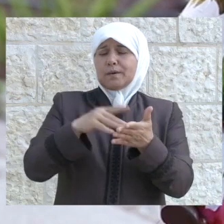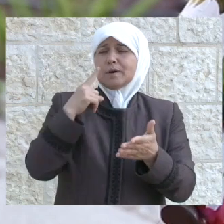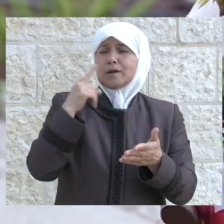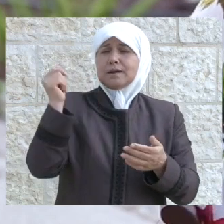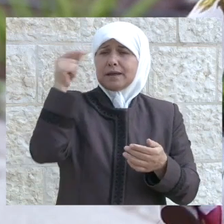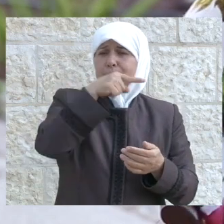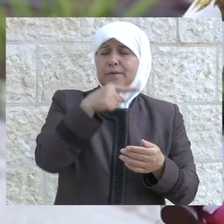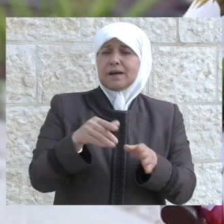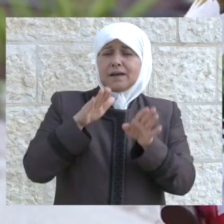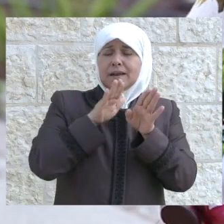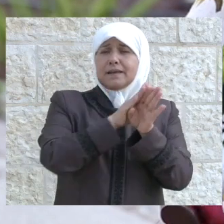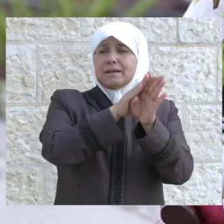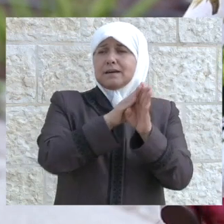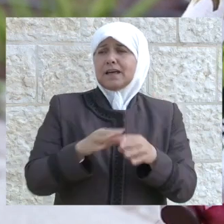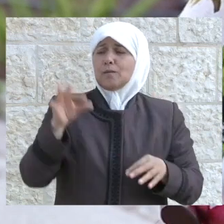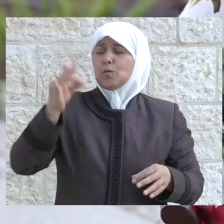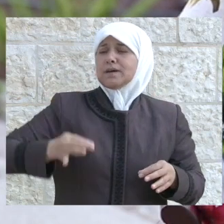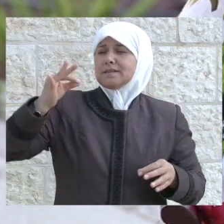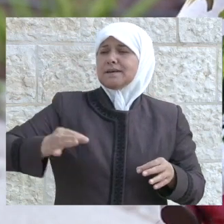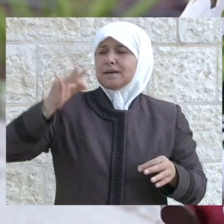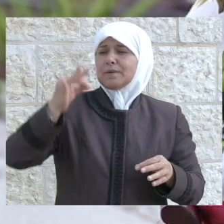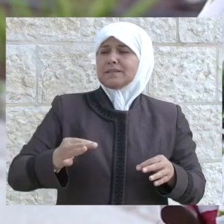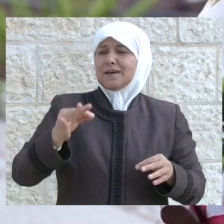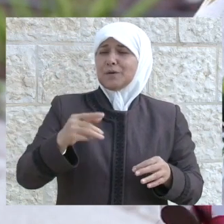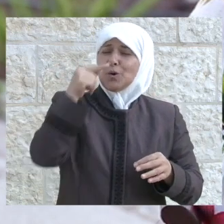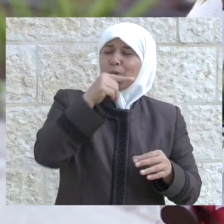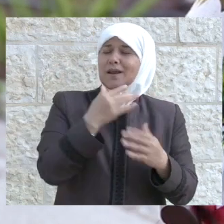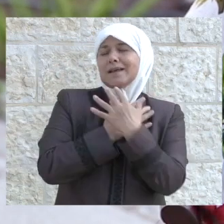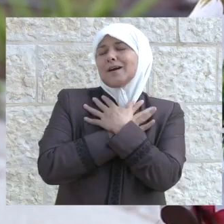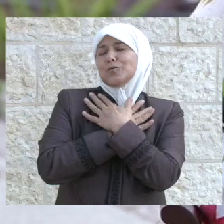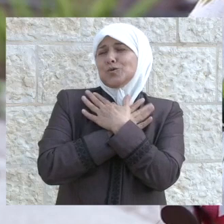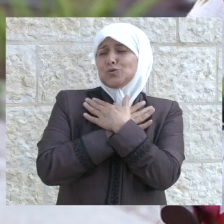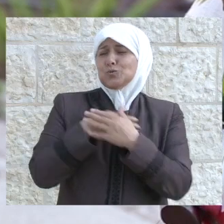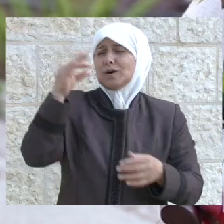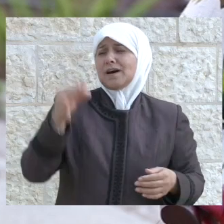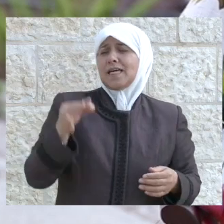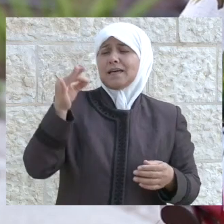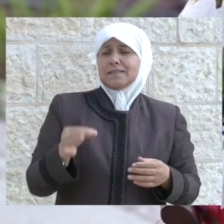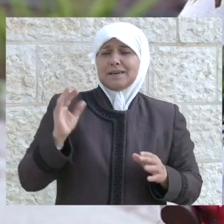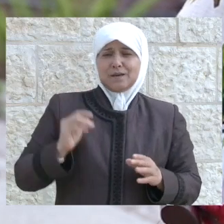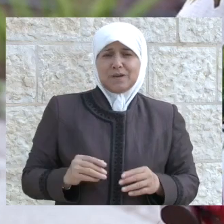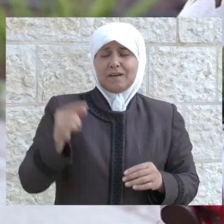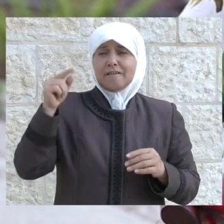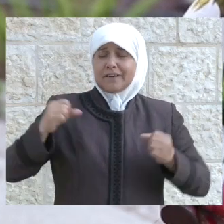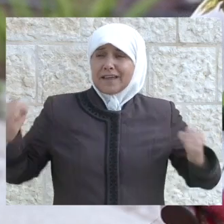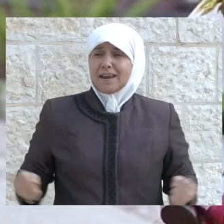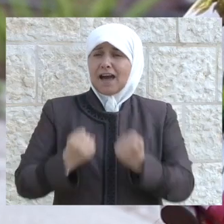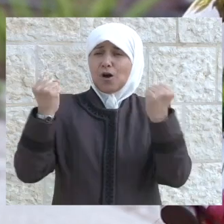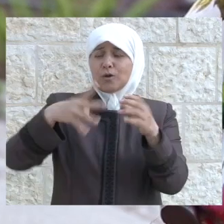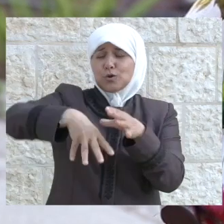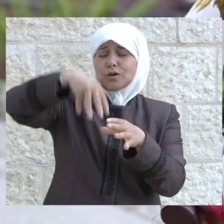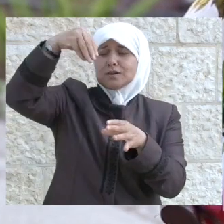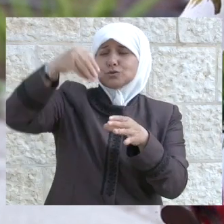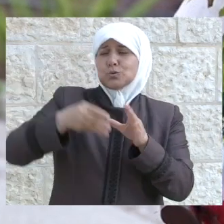الأكبر والحاضنة اللي طلع كل الشغلات الإيجابية والإبداع، الشخصية